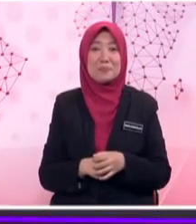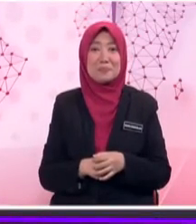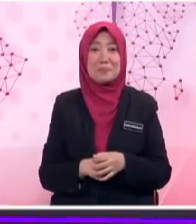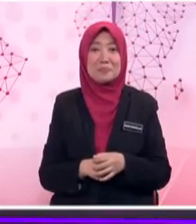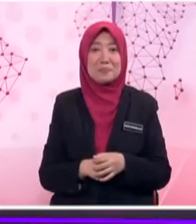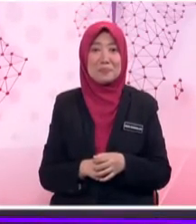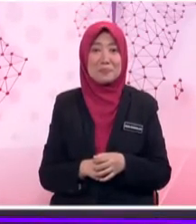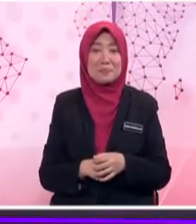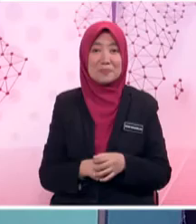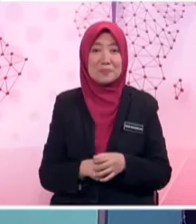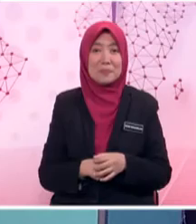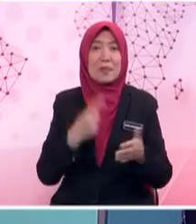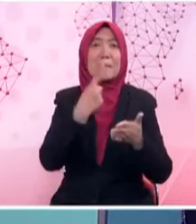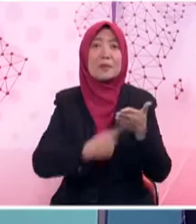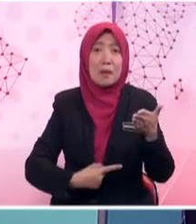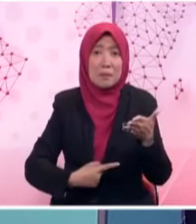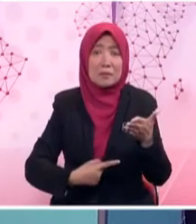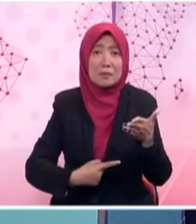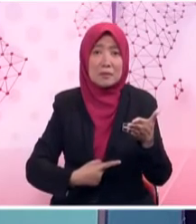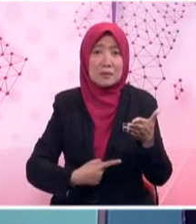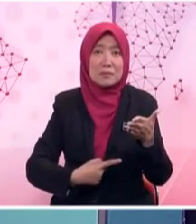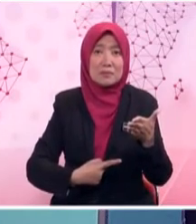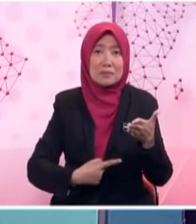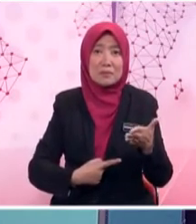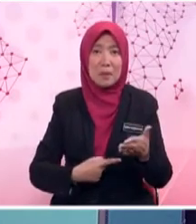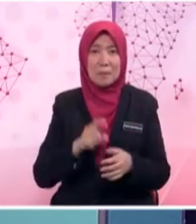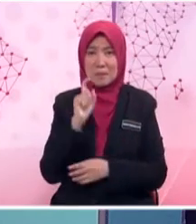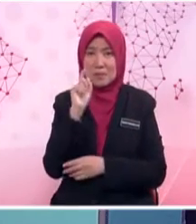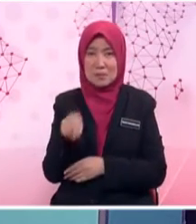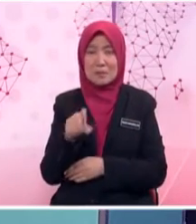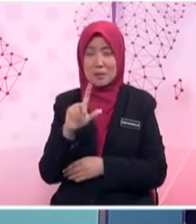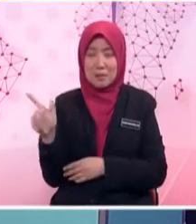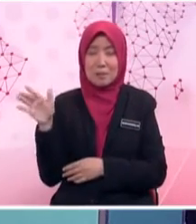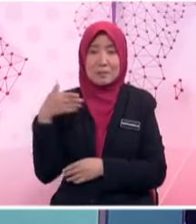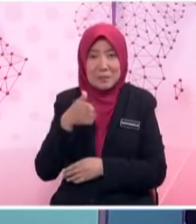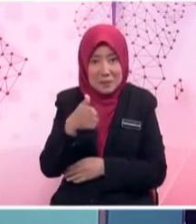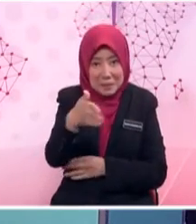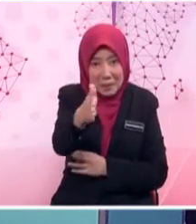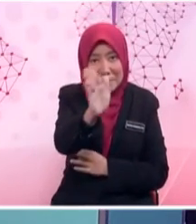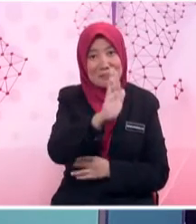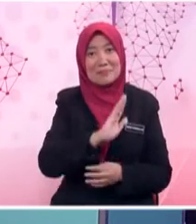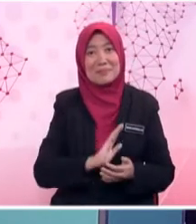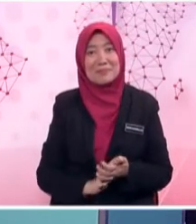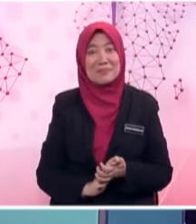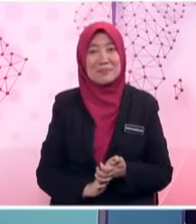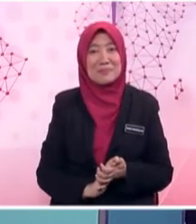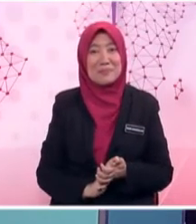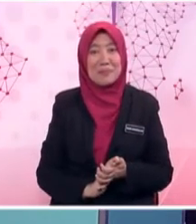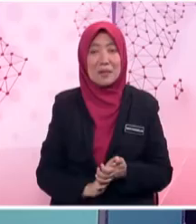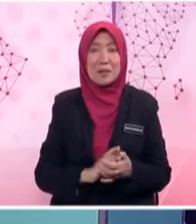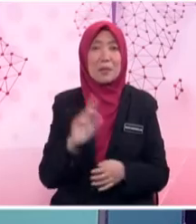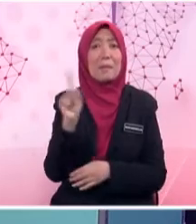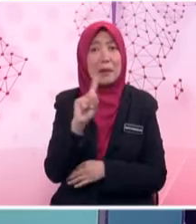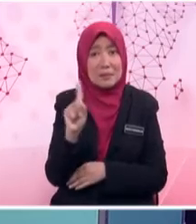Ya. Mancing apa? Dia memancing apa? Mestilah pancing ikan. Betul. Memancing ikan. Di